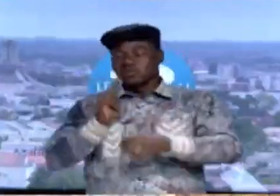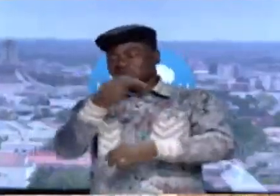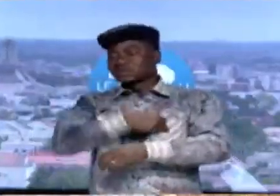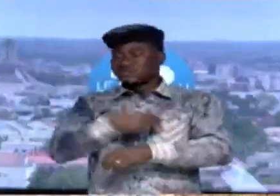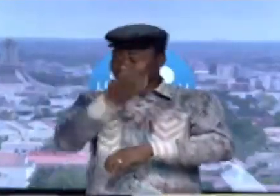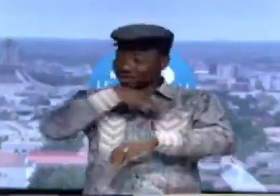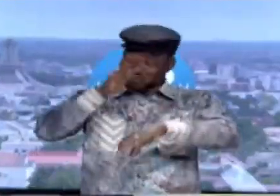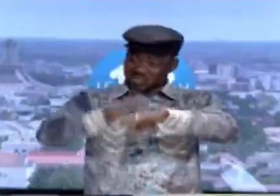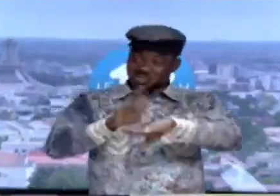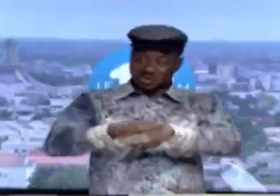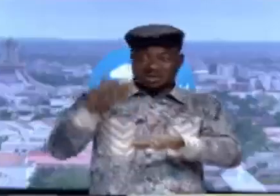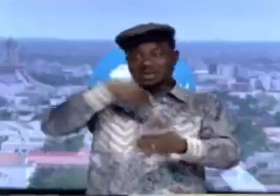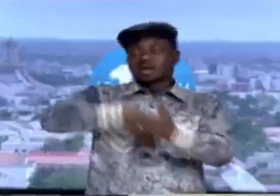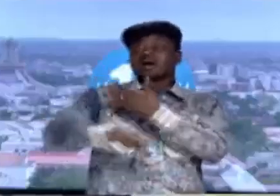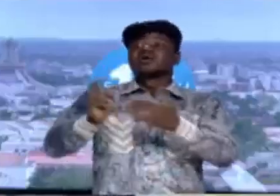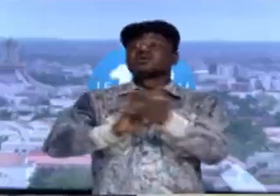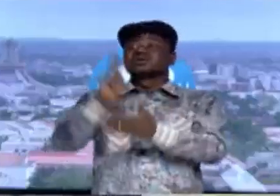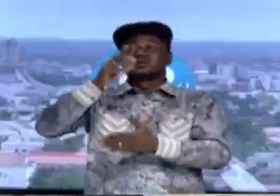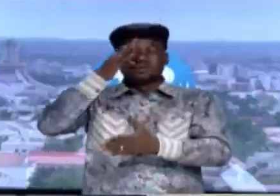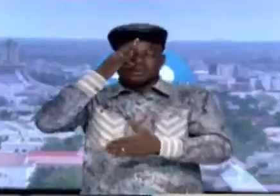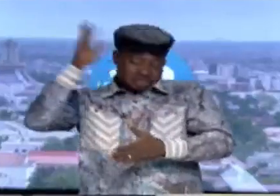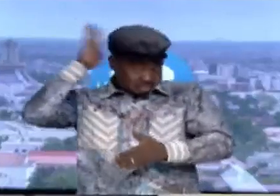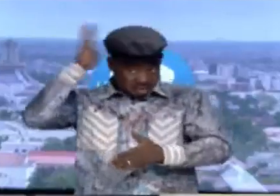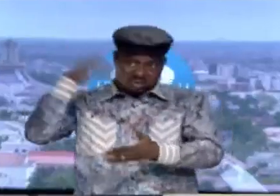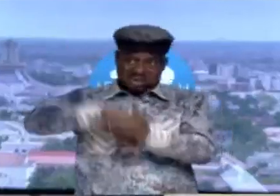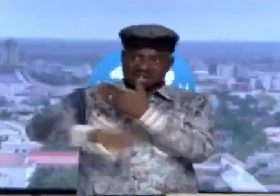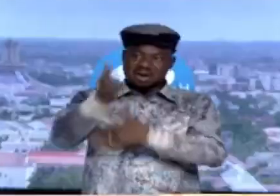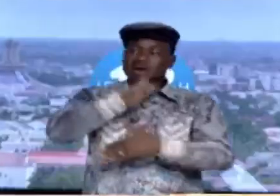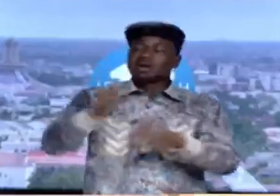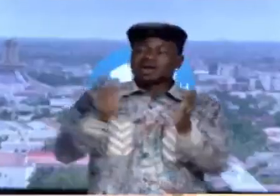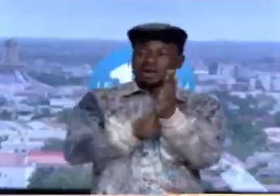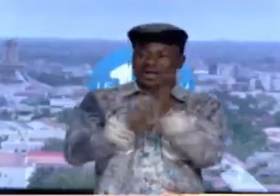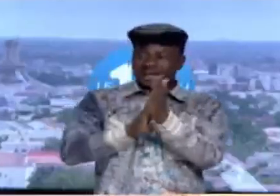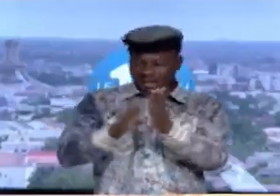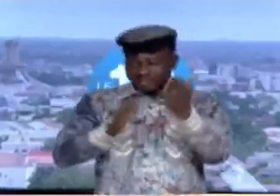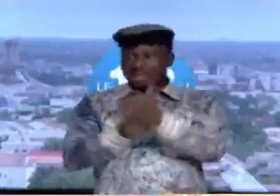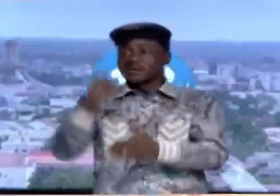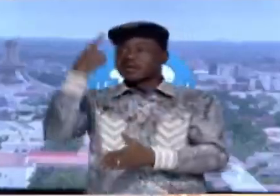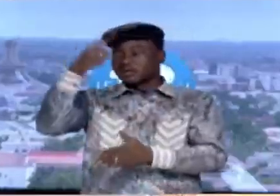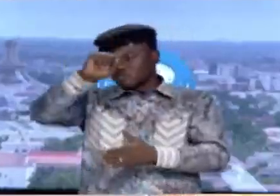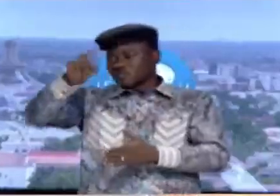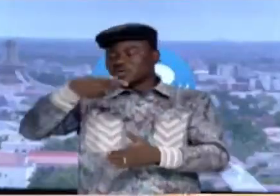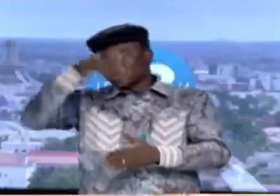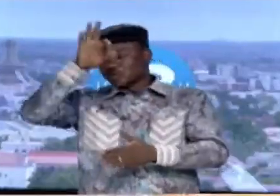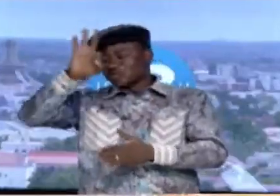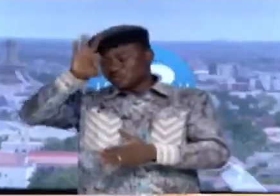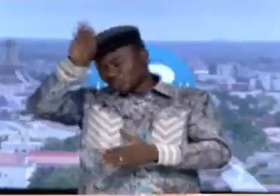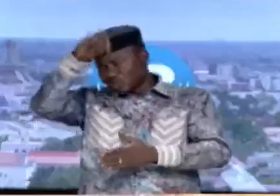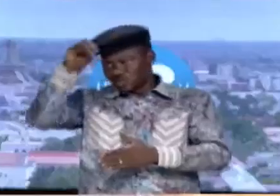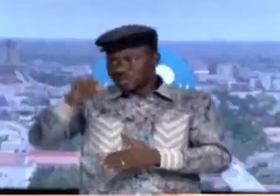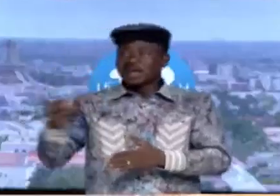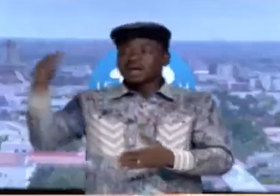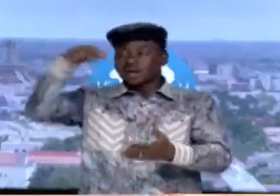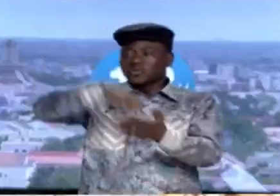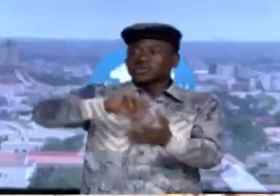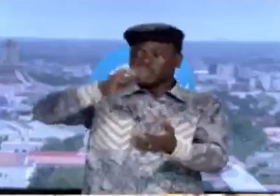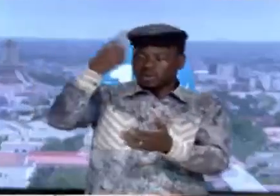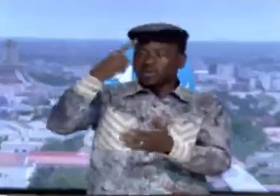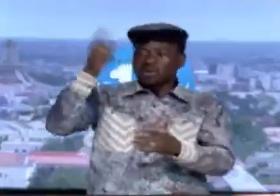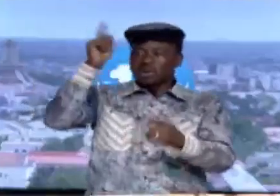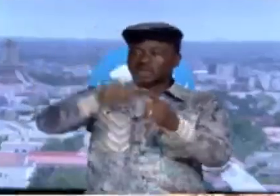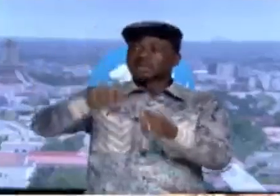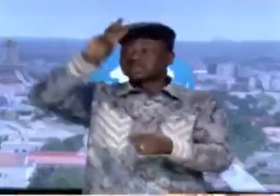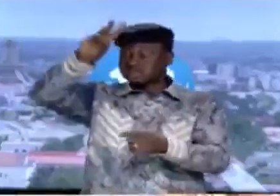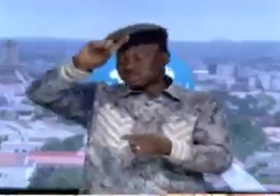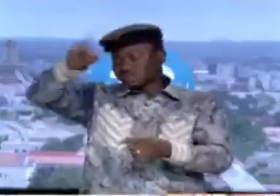de drogue en milieu scolaire est passée de 1,9% en 2011 à 6,11% en